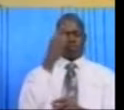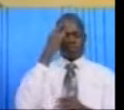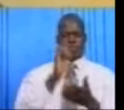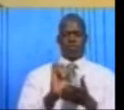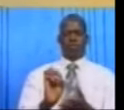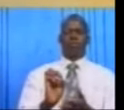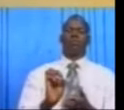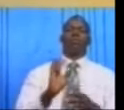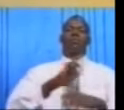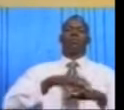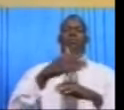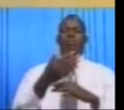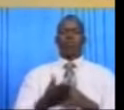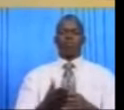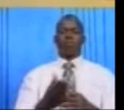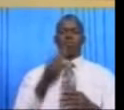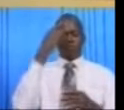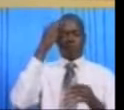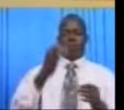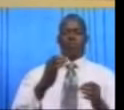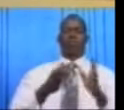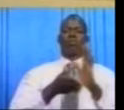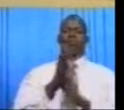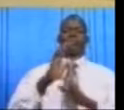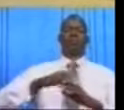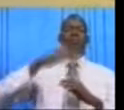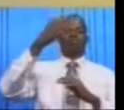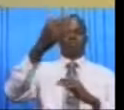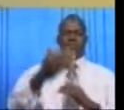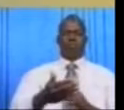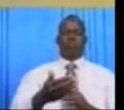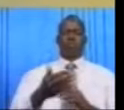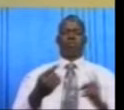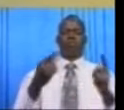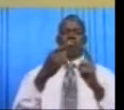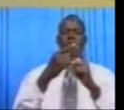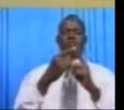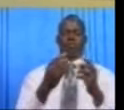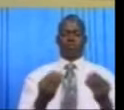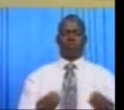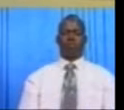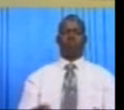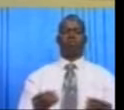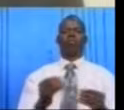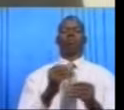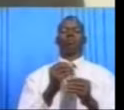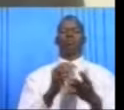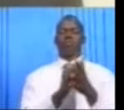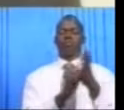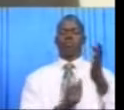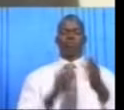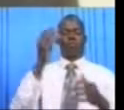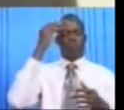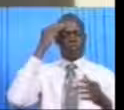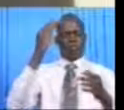façon ensuite à ce qu'elles puissent décider d'aller au-delà et d'aller vers des solutions effectives de réduction de coûts. Pour le